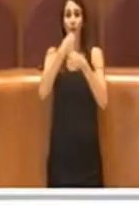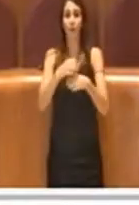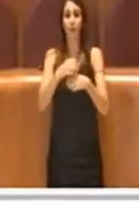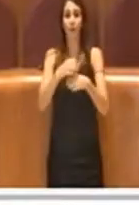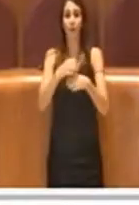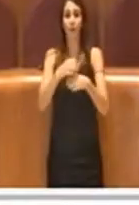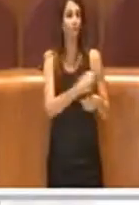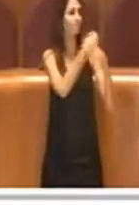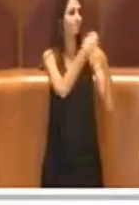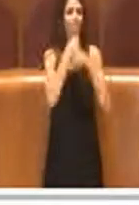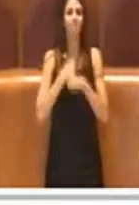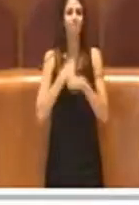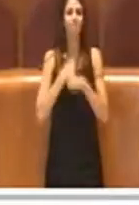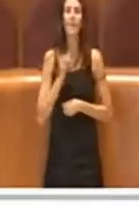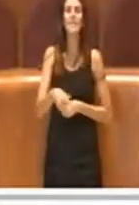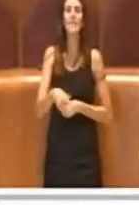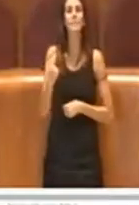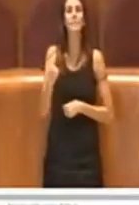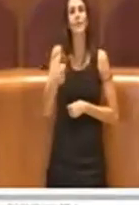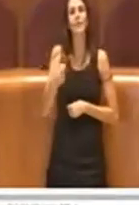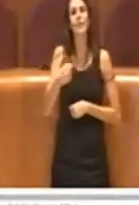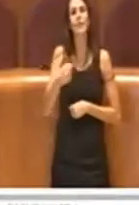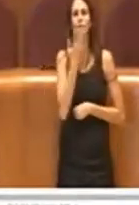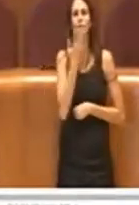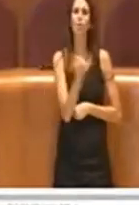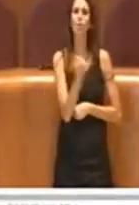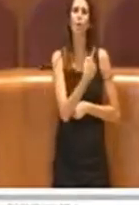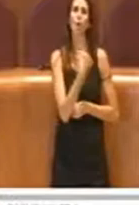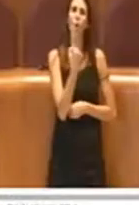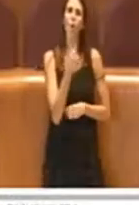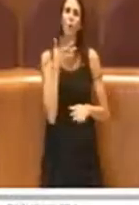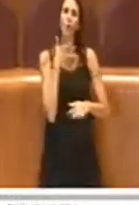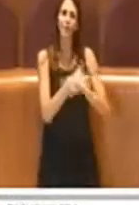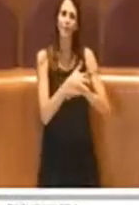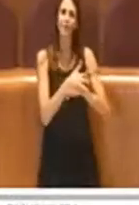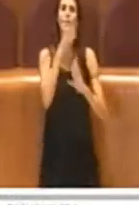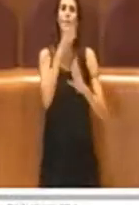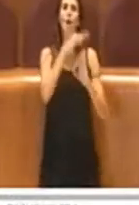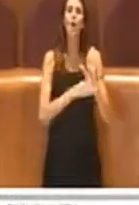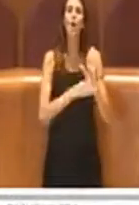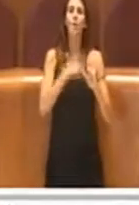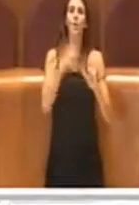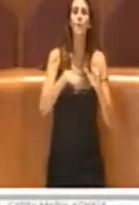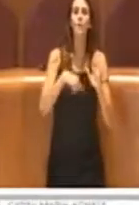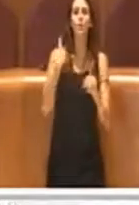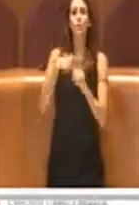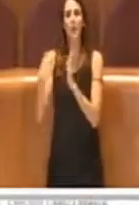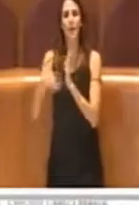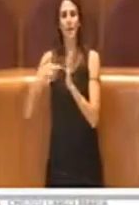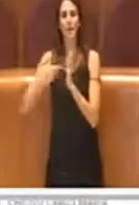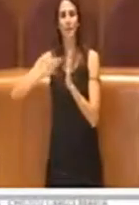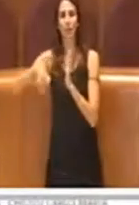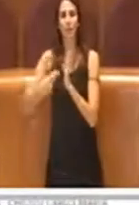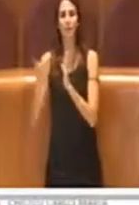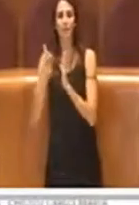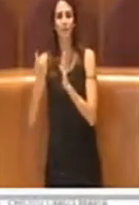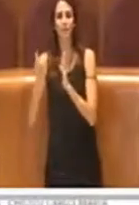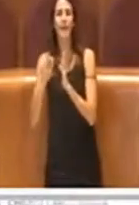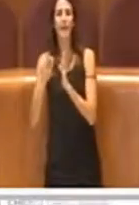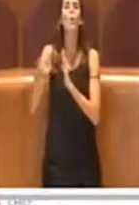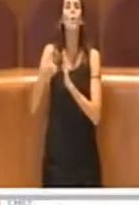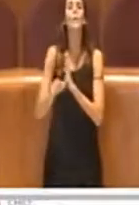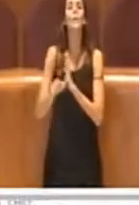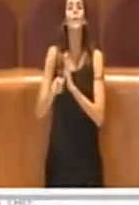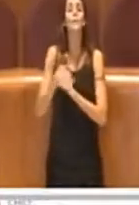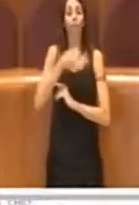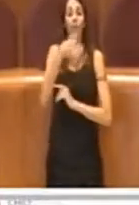Presidente, faccio un unico intervento rispetto sia all'ordine del giorno che all'emendamento a prima firma De Priamo perché il contenuto è il medesimo, anche se la